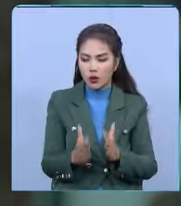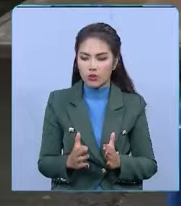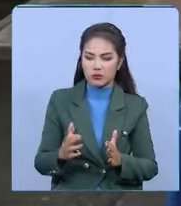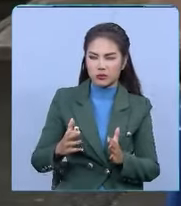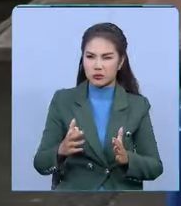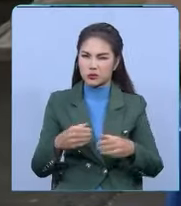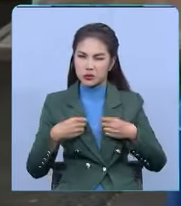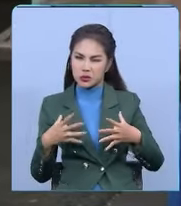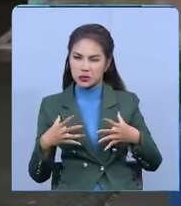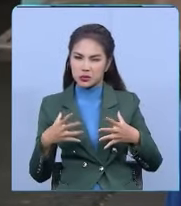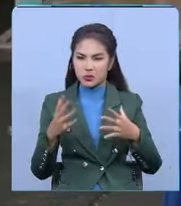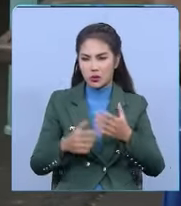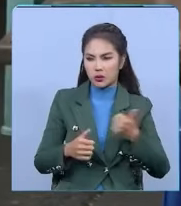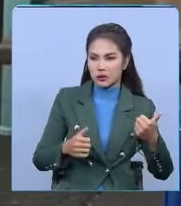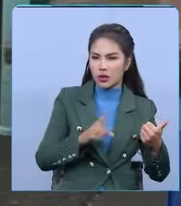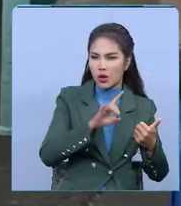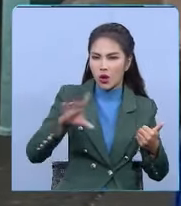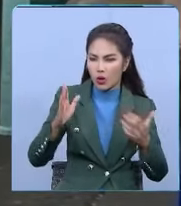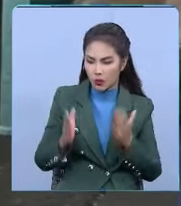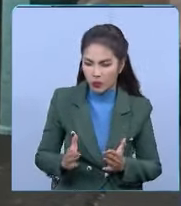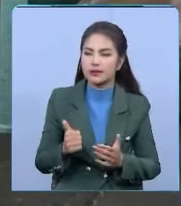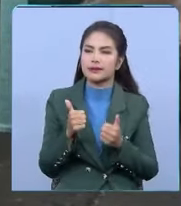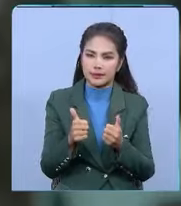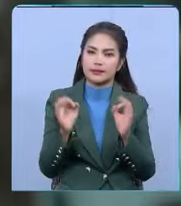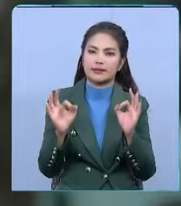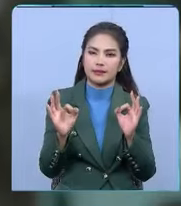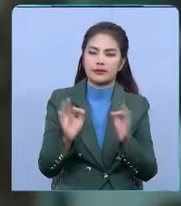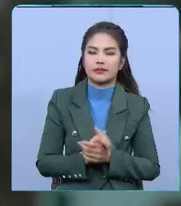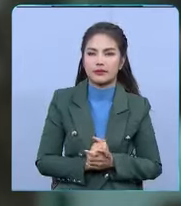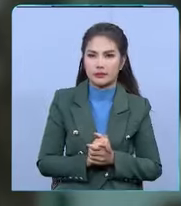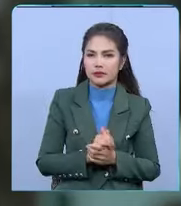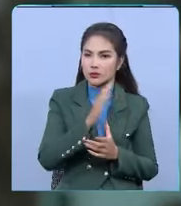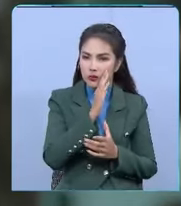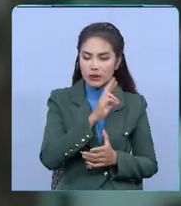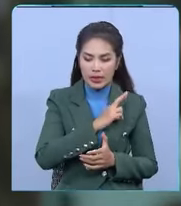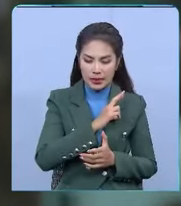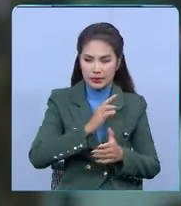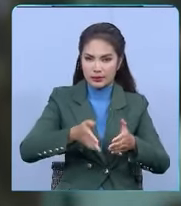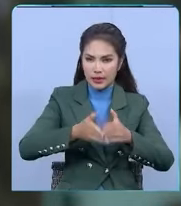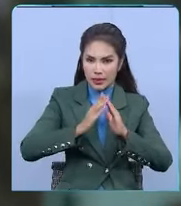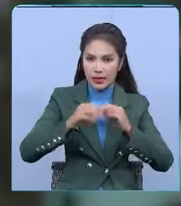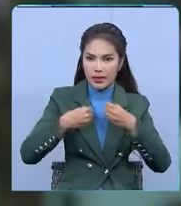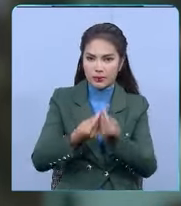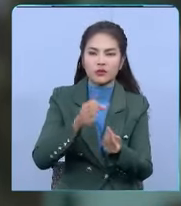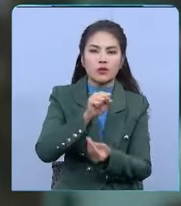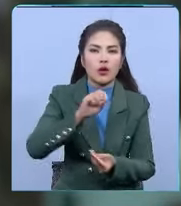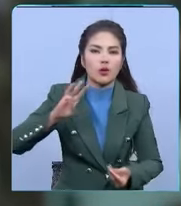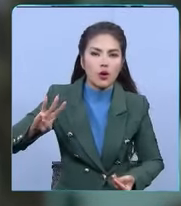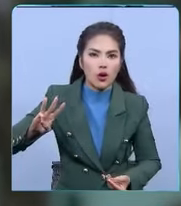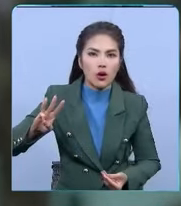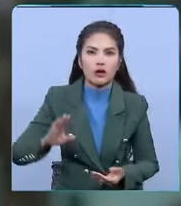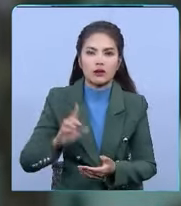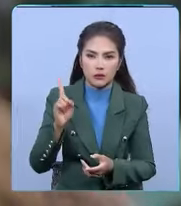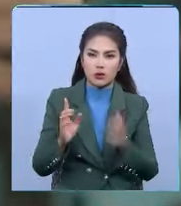อใจมันก็อย่างนั้นครับก็ว่าไปเมื่อเราแต่งตั้งเขาแล้วให้เป็นสว.เขาก็จะต้องมาโหว